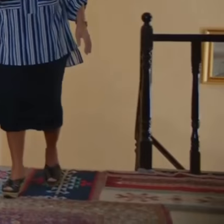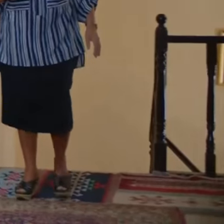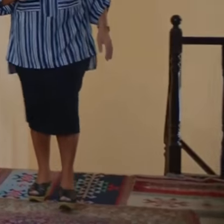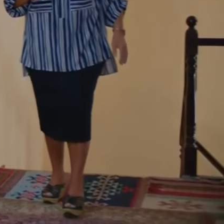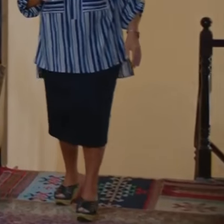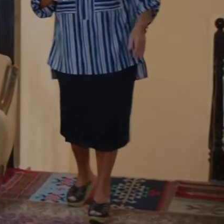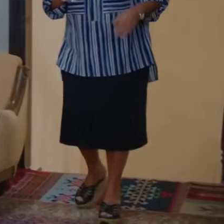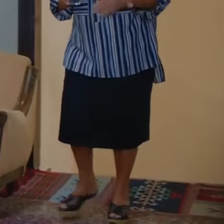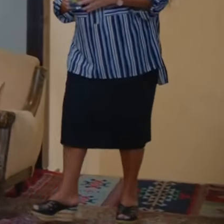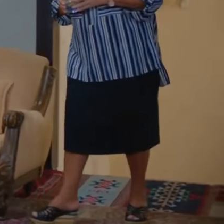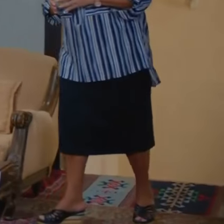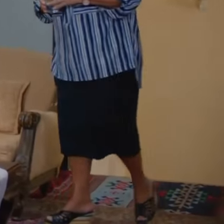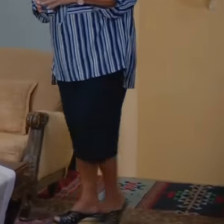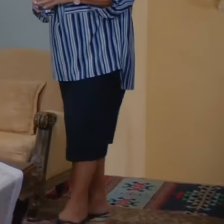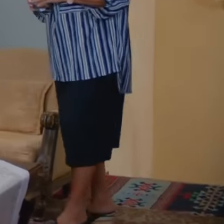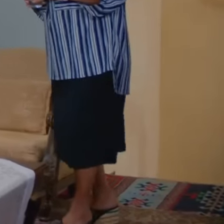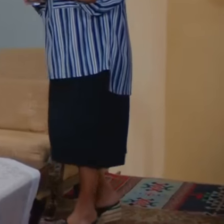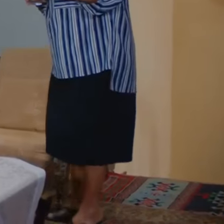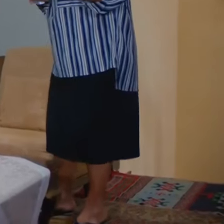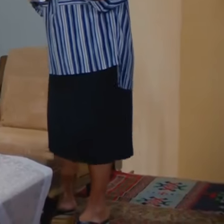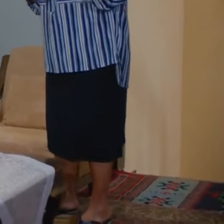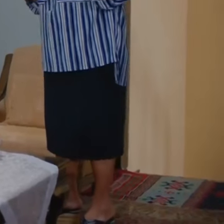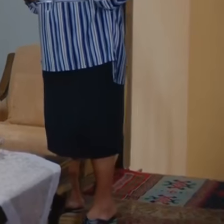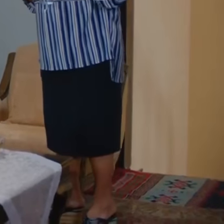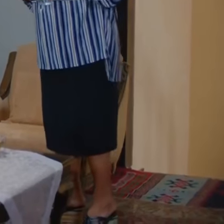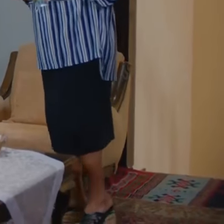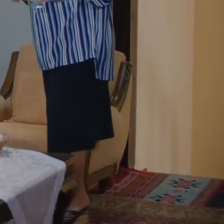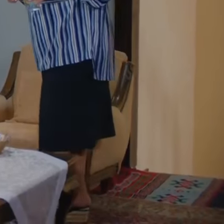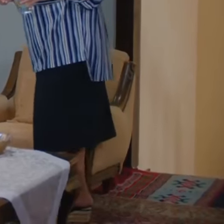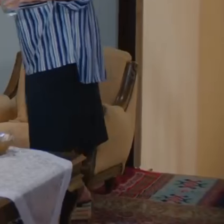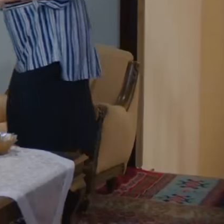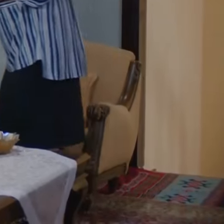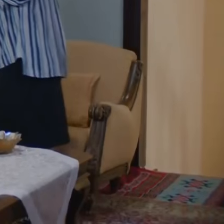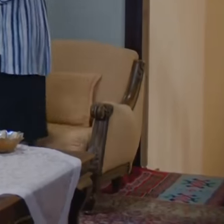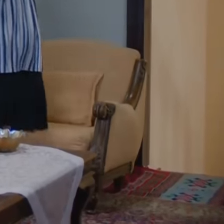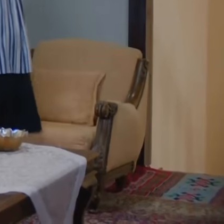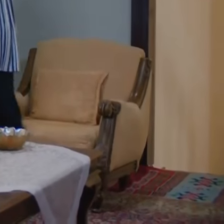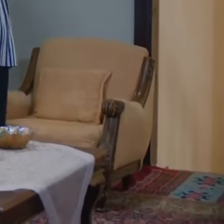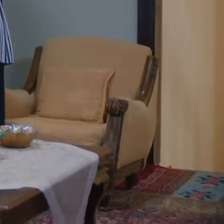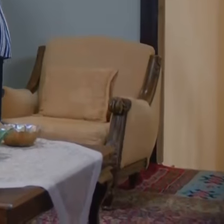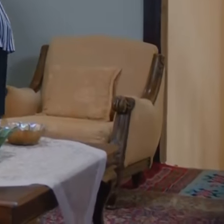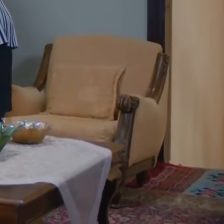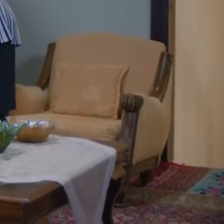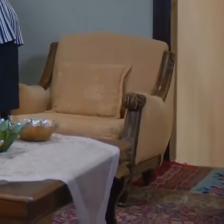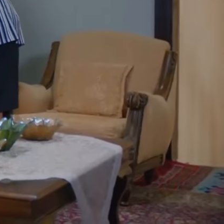Adile'nin eli bir bardak suyla televizyon izleyen Tarık'ın yanına çıktı. Tarık sinirli, düşünceli.